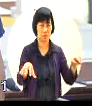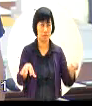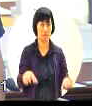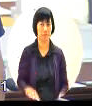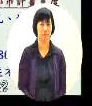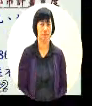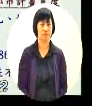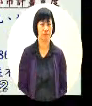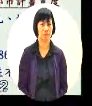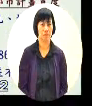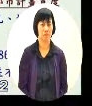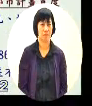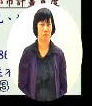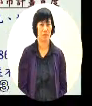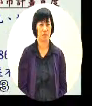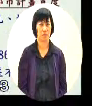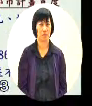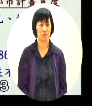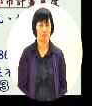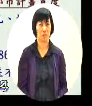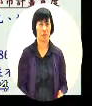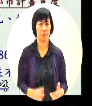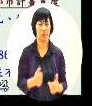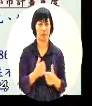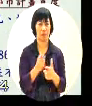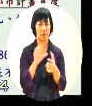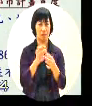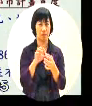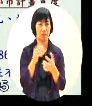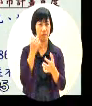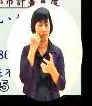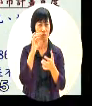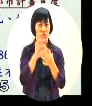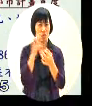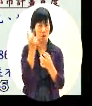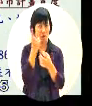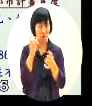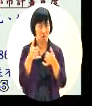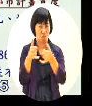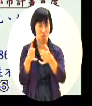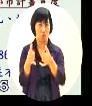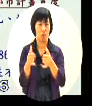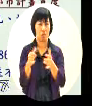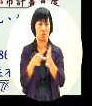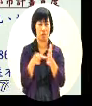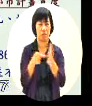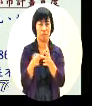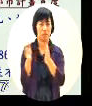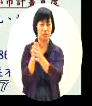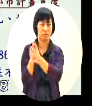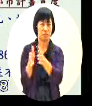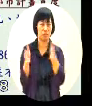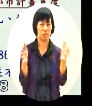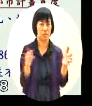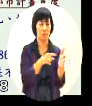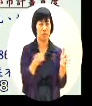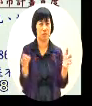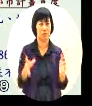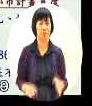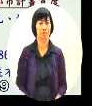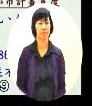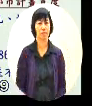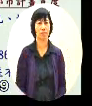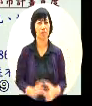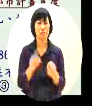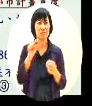迄个介绍东路、安交路到介绍东路这站吼，啊，因为这站的路吼，上